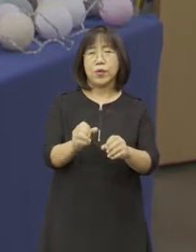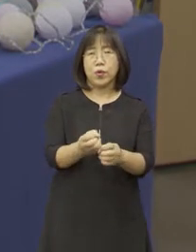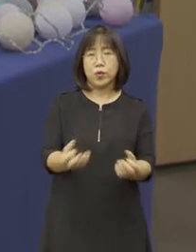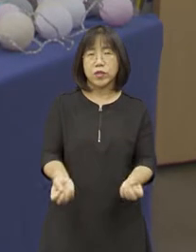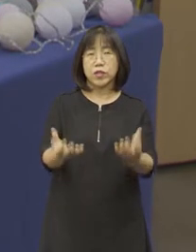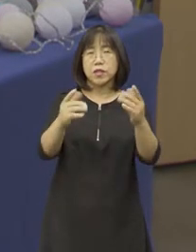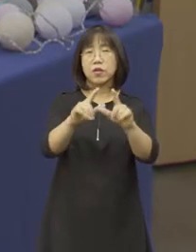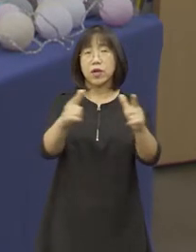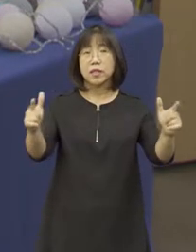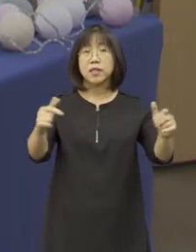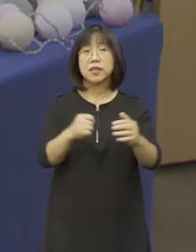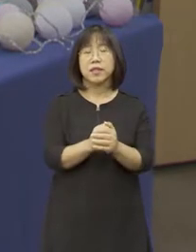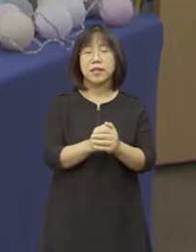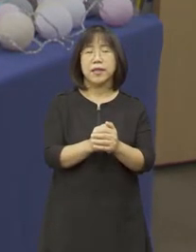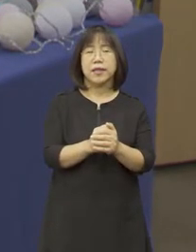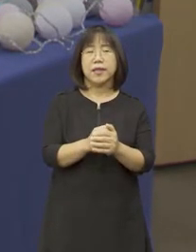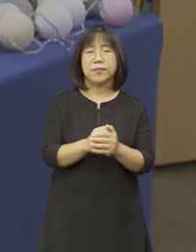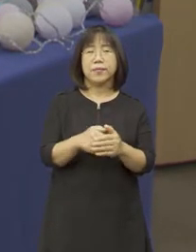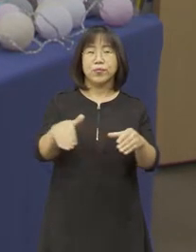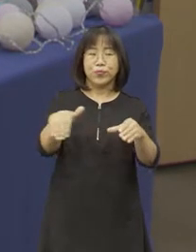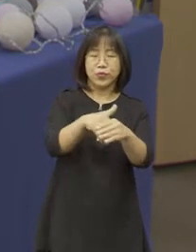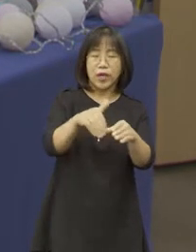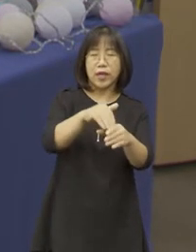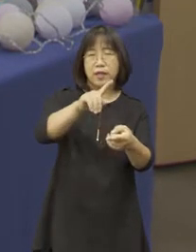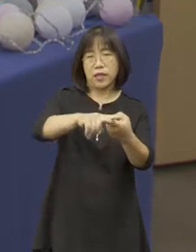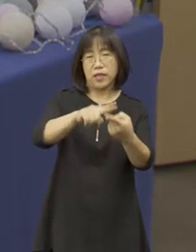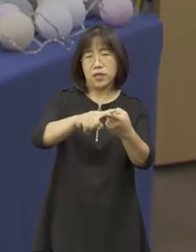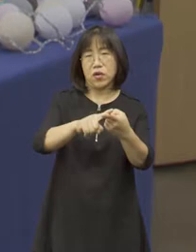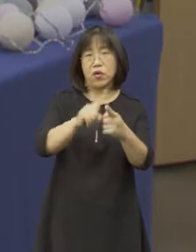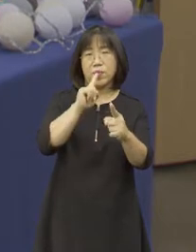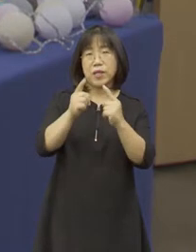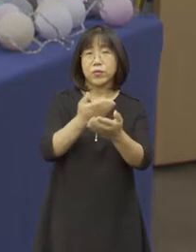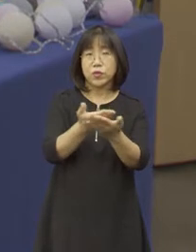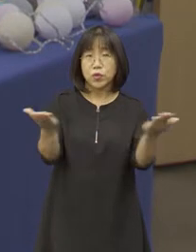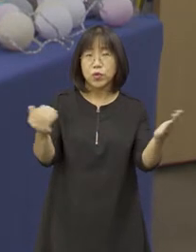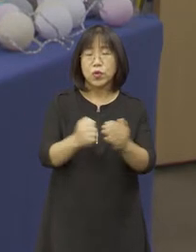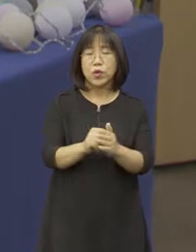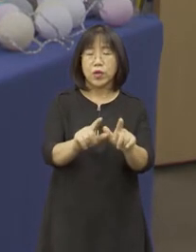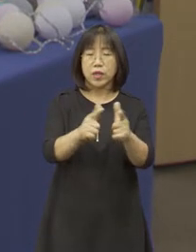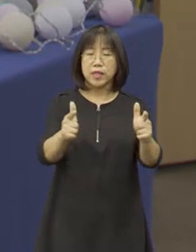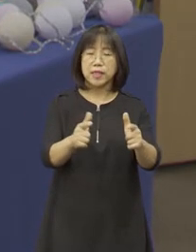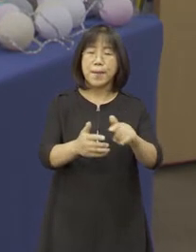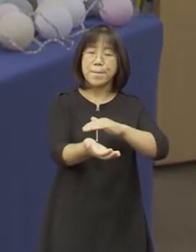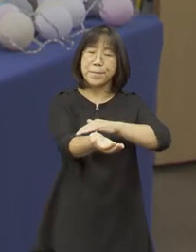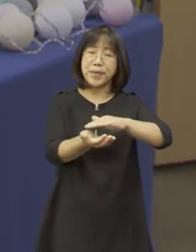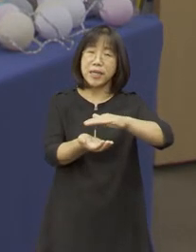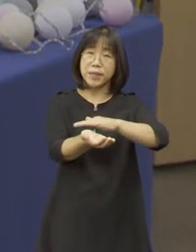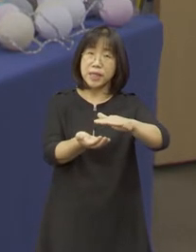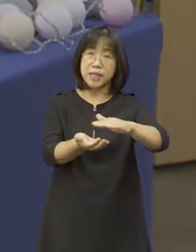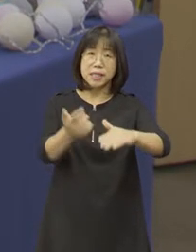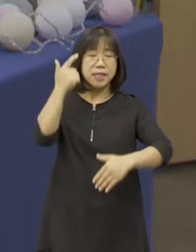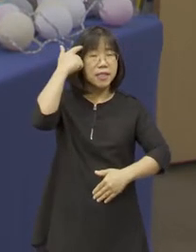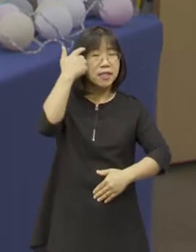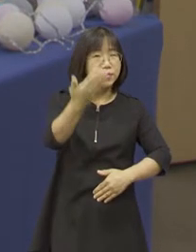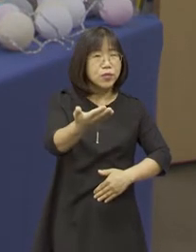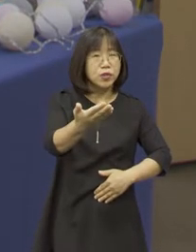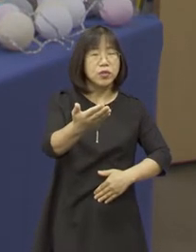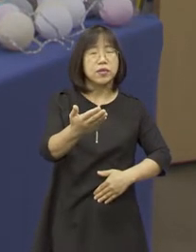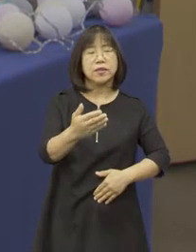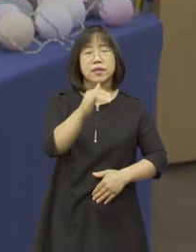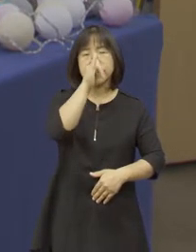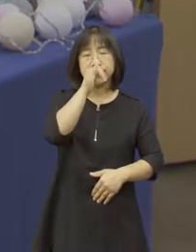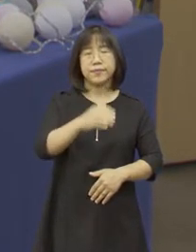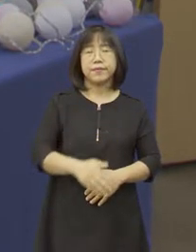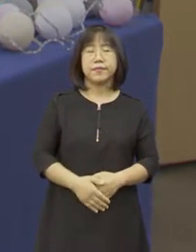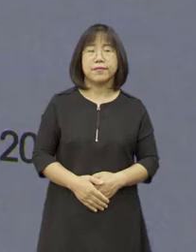있습니다. 문화와 경제, 대중문화의 힘을 주제로 진행되며 궁금한 점은 인스타그램을 통해 사전 질문 이벤트를 진행하고